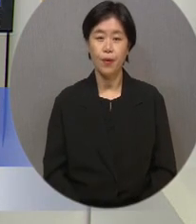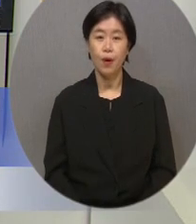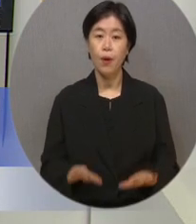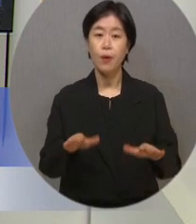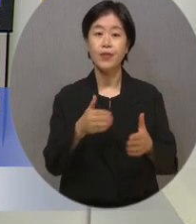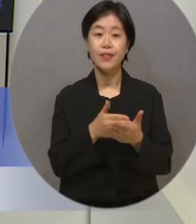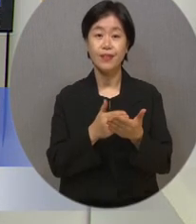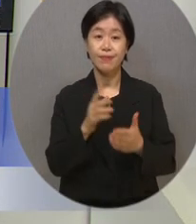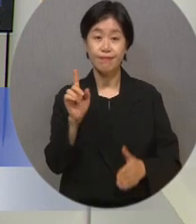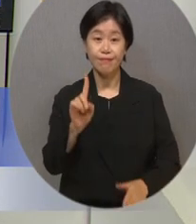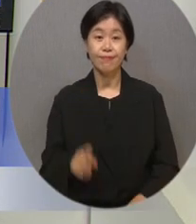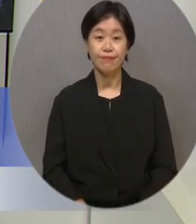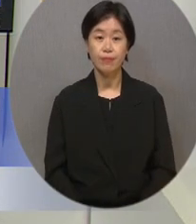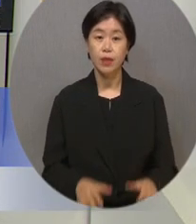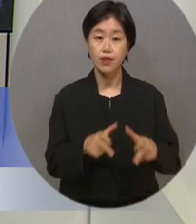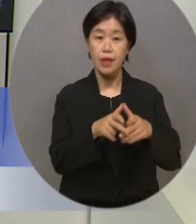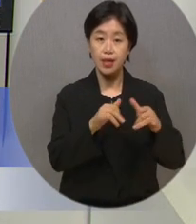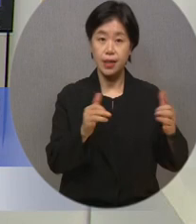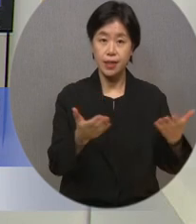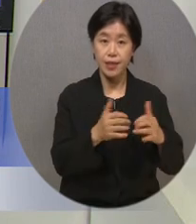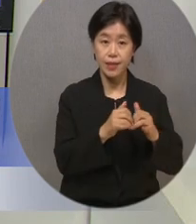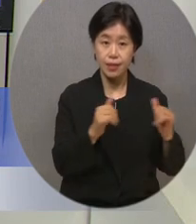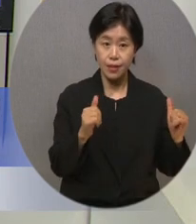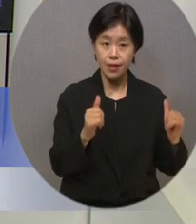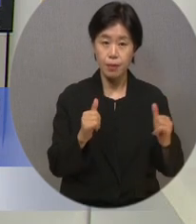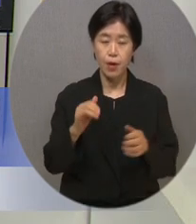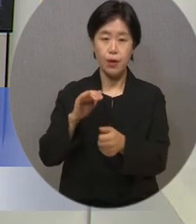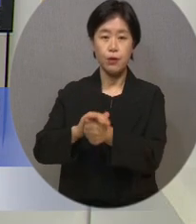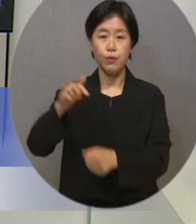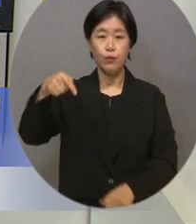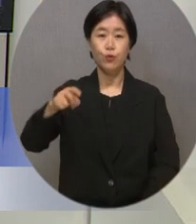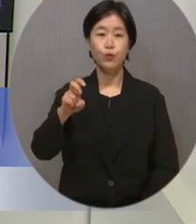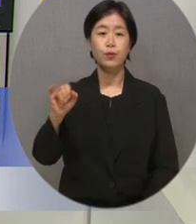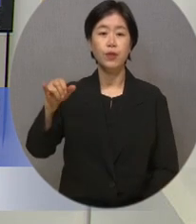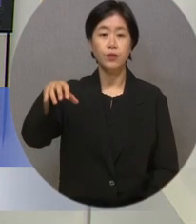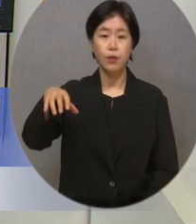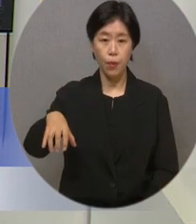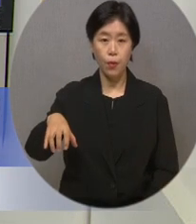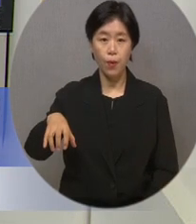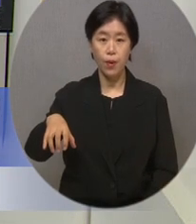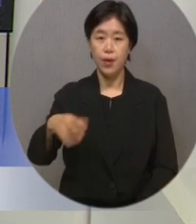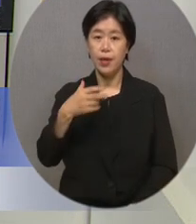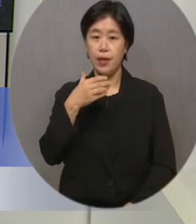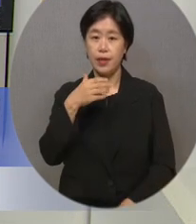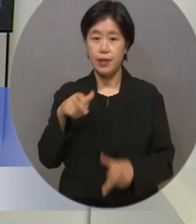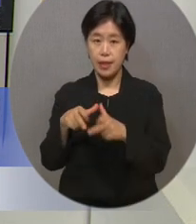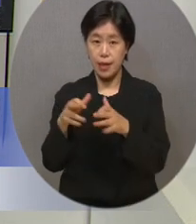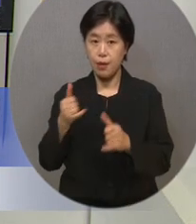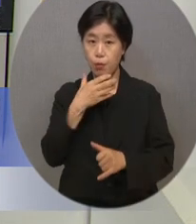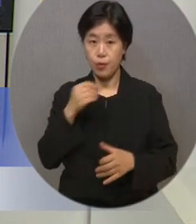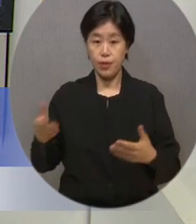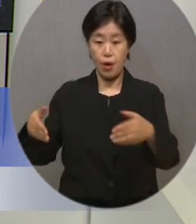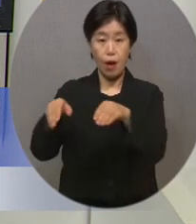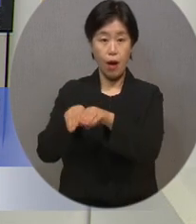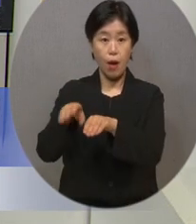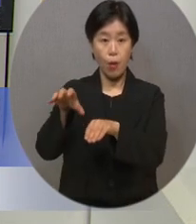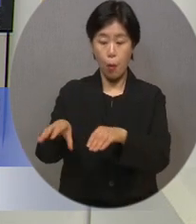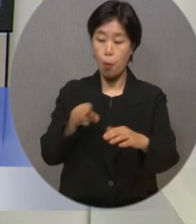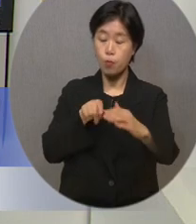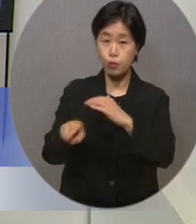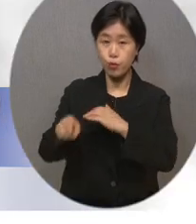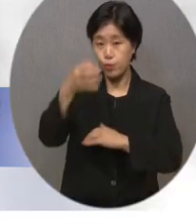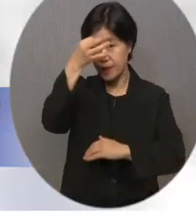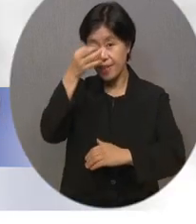1면 기사는이 장애인 근로자들이 경북 구미에 위치한 구미 장애인복지관에서 재능기부를 했다는